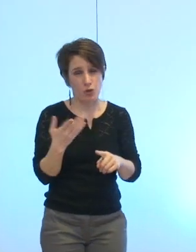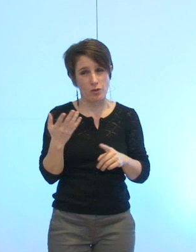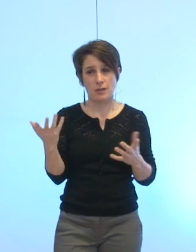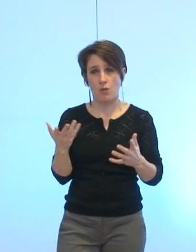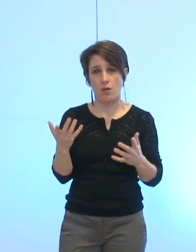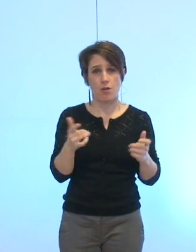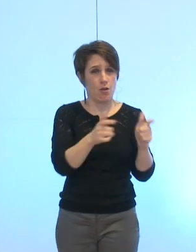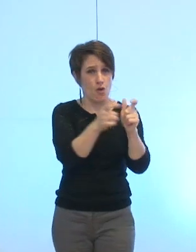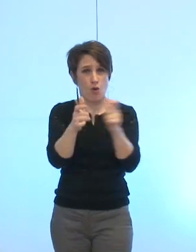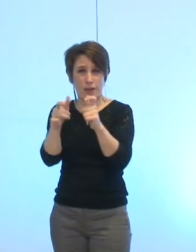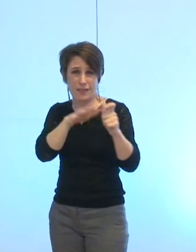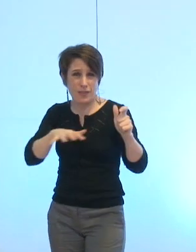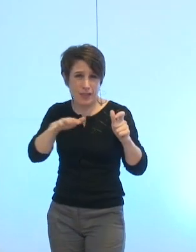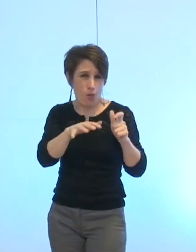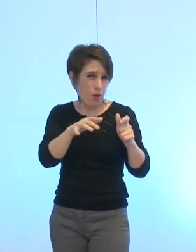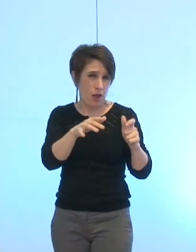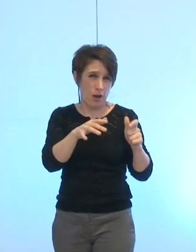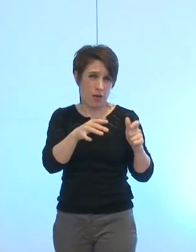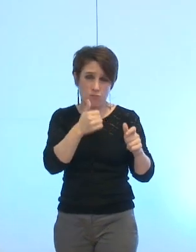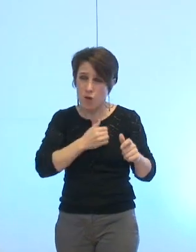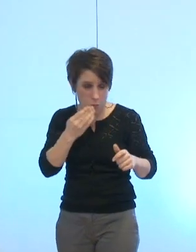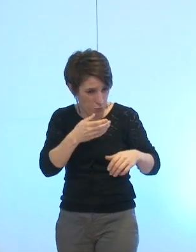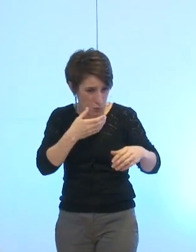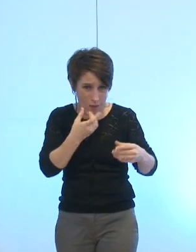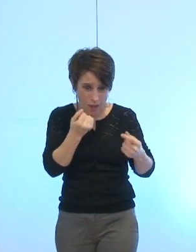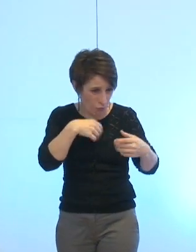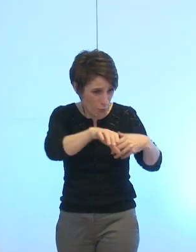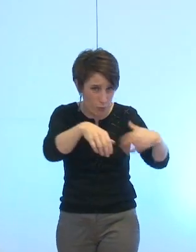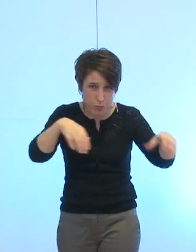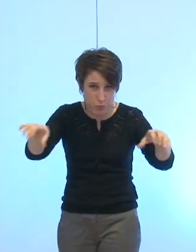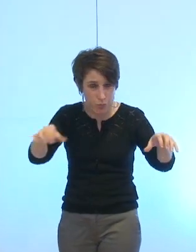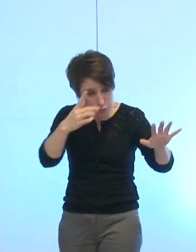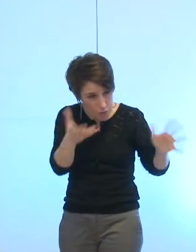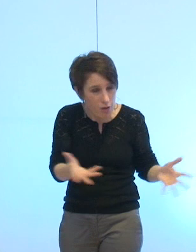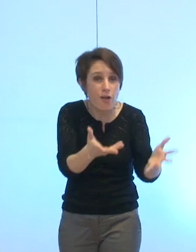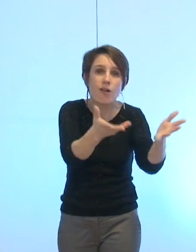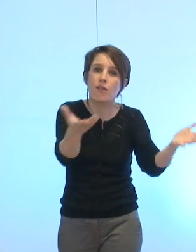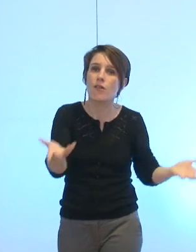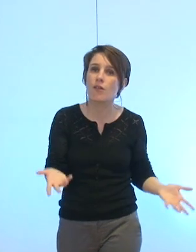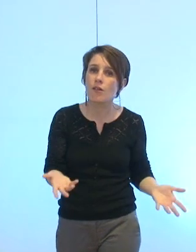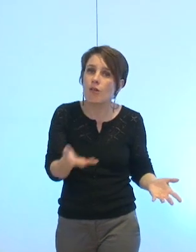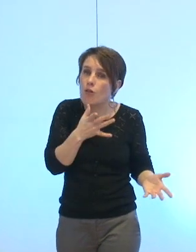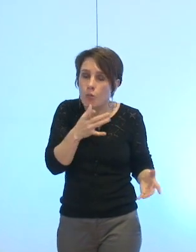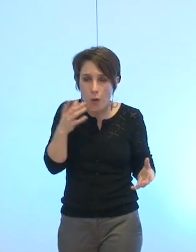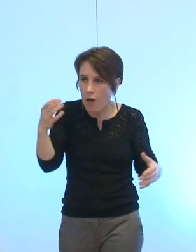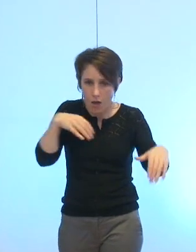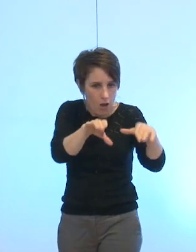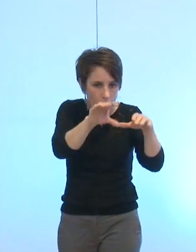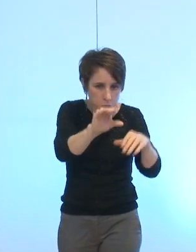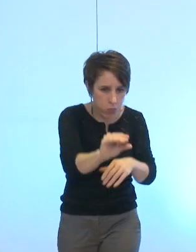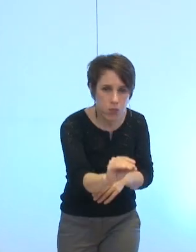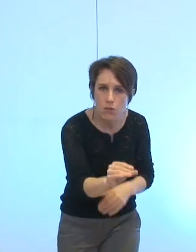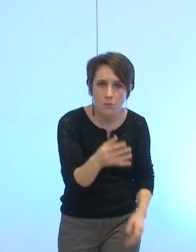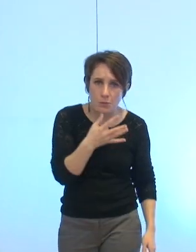poumon de notre économie ne soit pas réduite à néant pour que notre